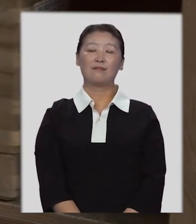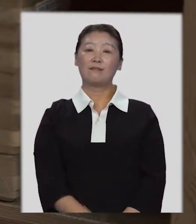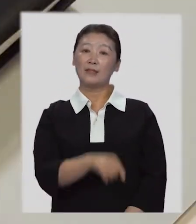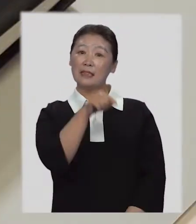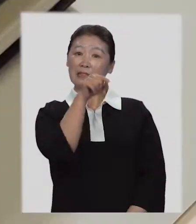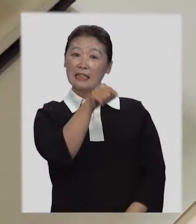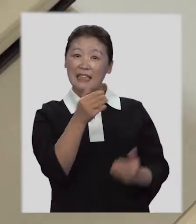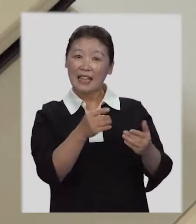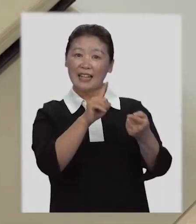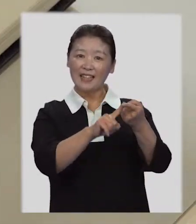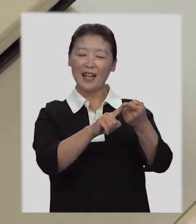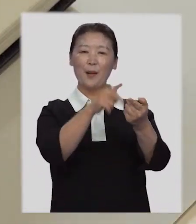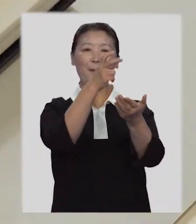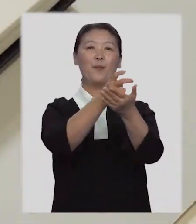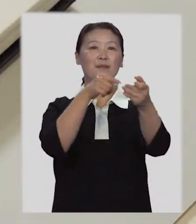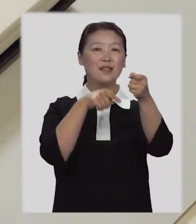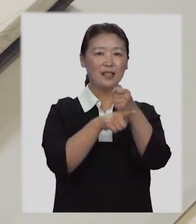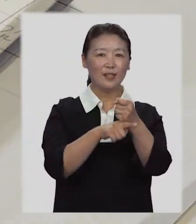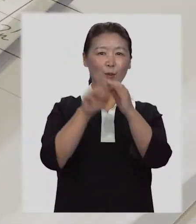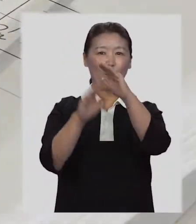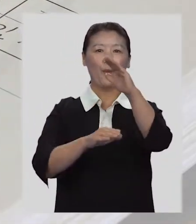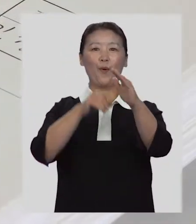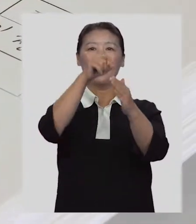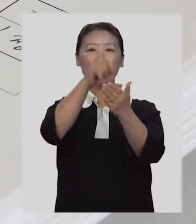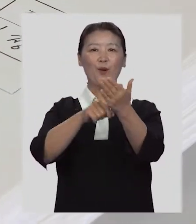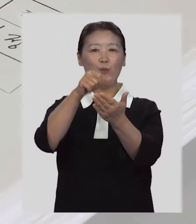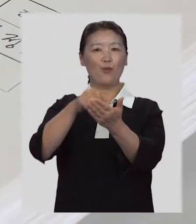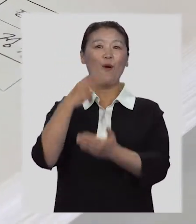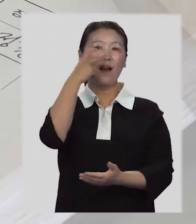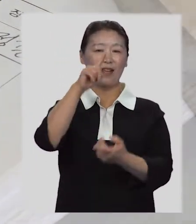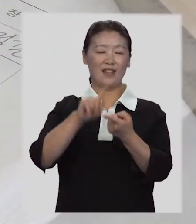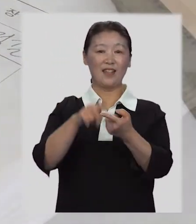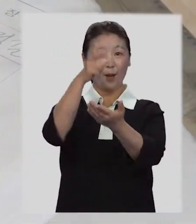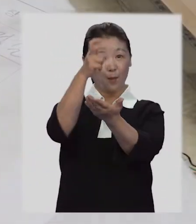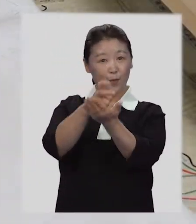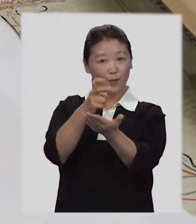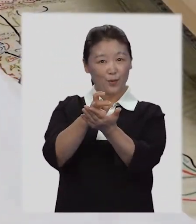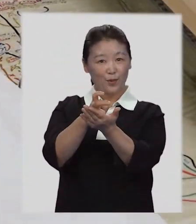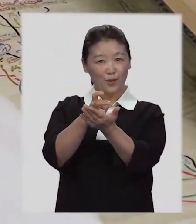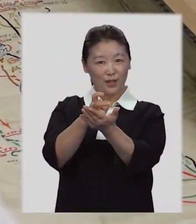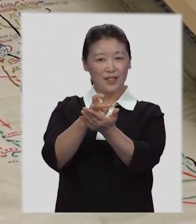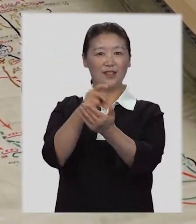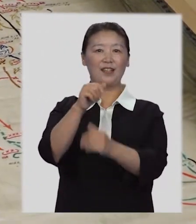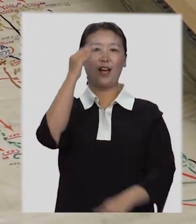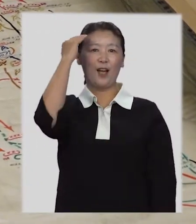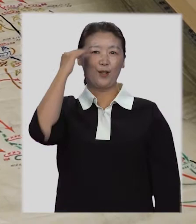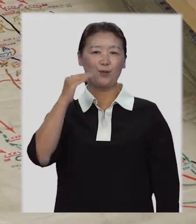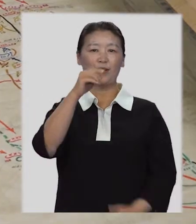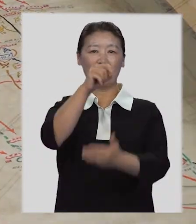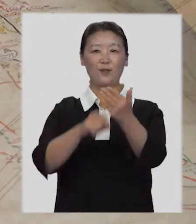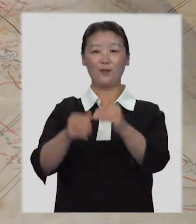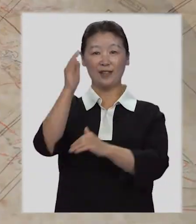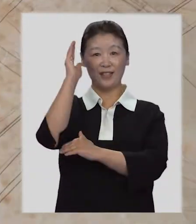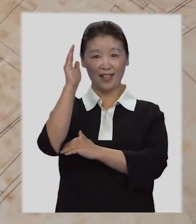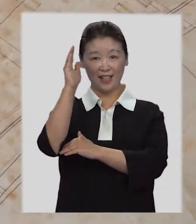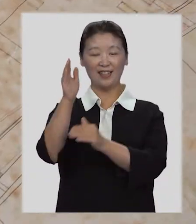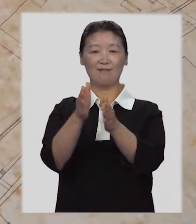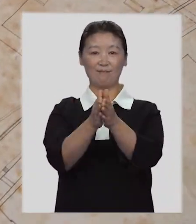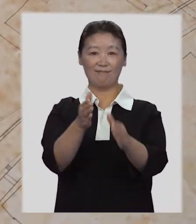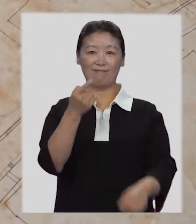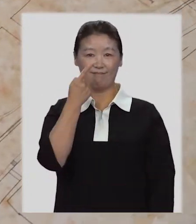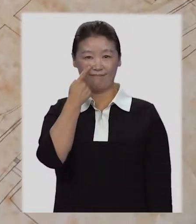이러한 일들을 하기 위한 법적 근거인 공공기록물 관리에 관한 법률에서 대한민국의 기록 이야기를 시작해 볼까